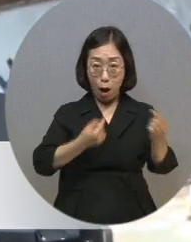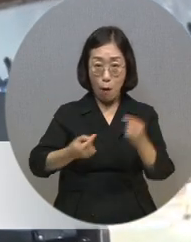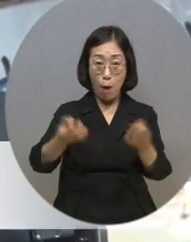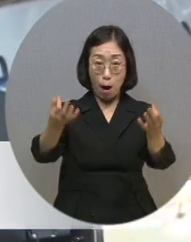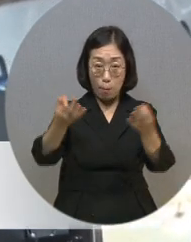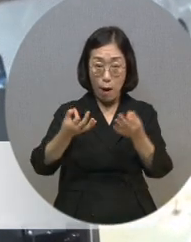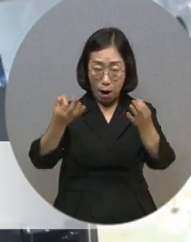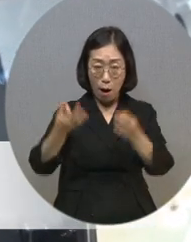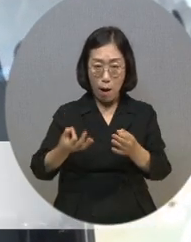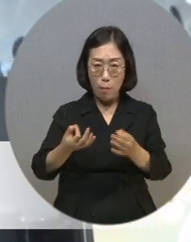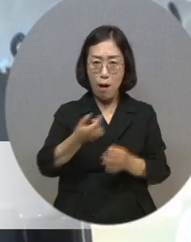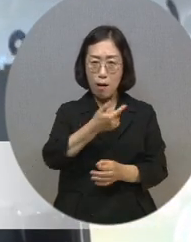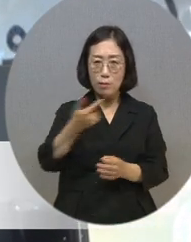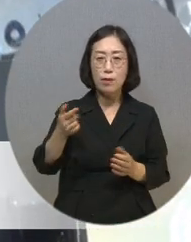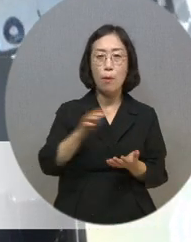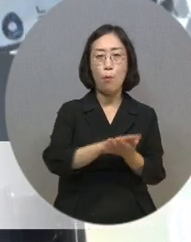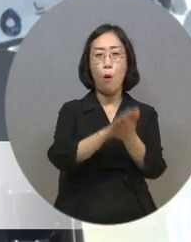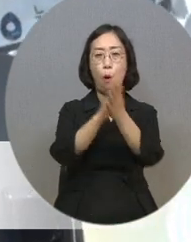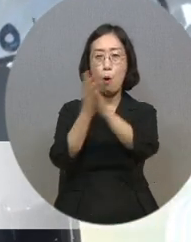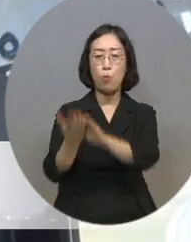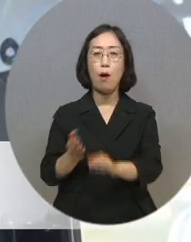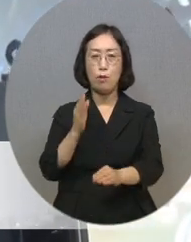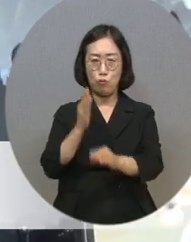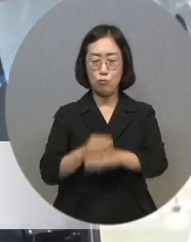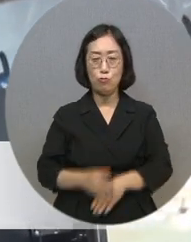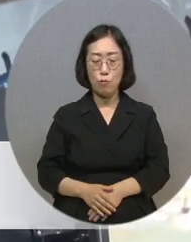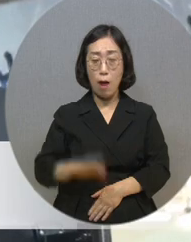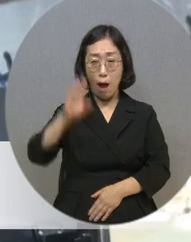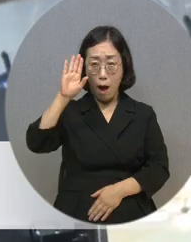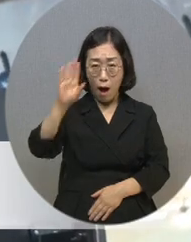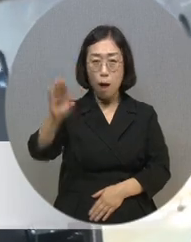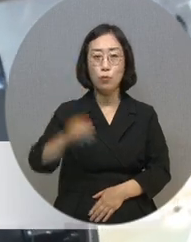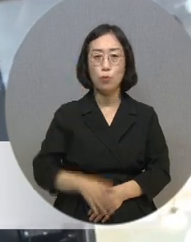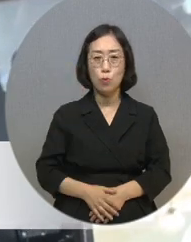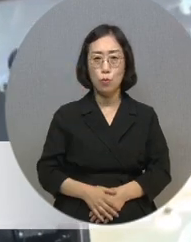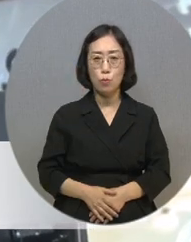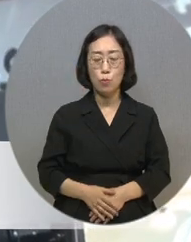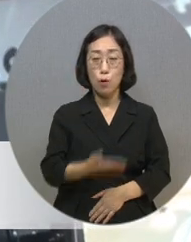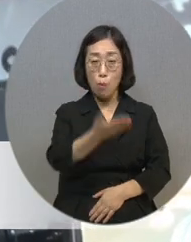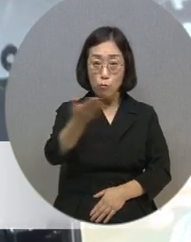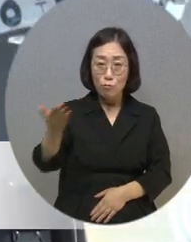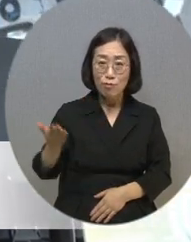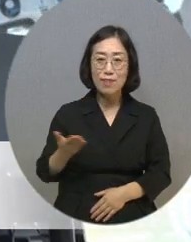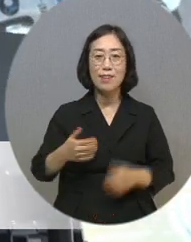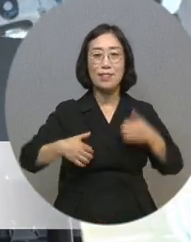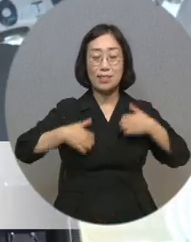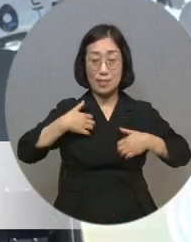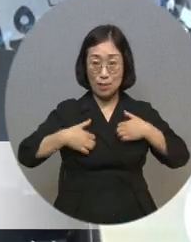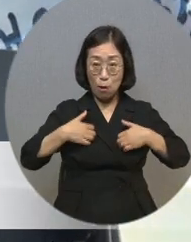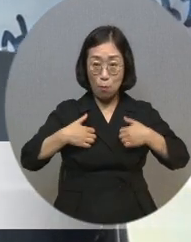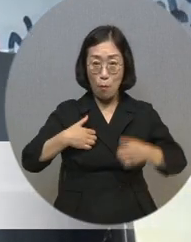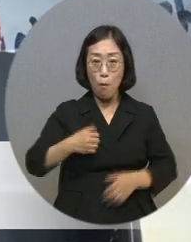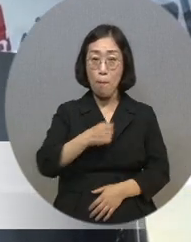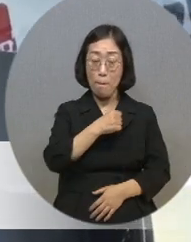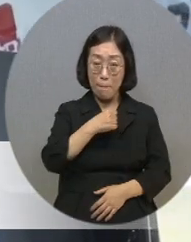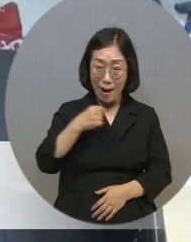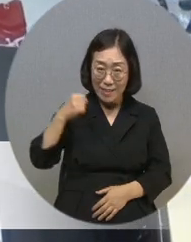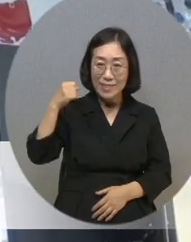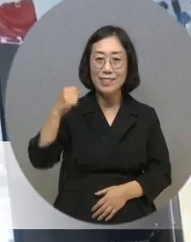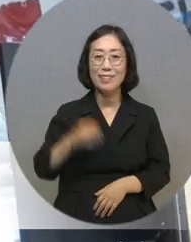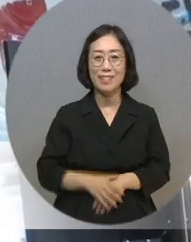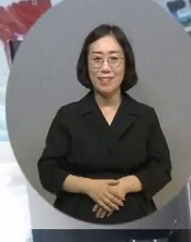이제 달라지고 있습니다만 앞으로 좀 더 여러분들이 좀 더 즐겁고